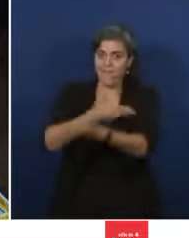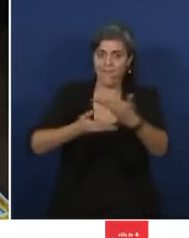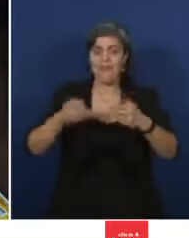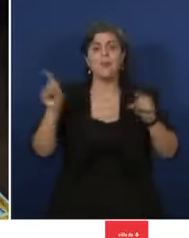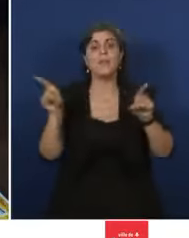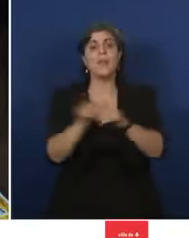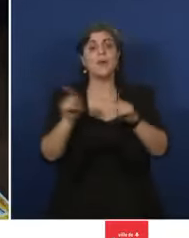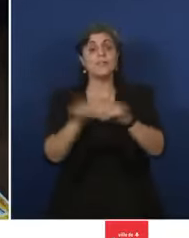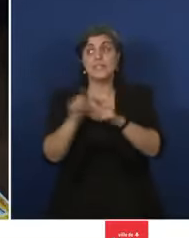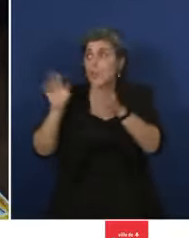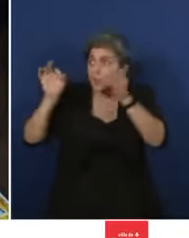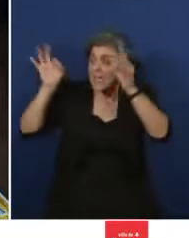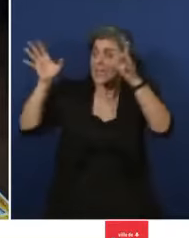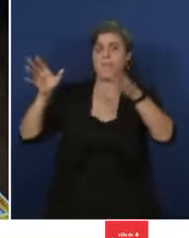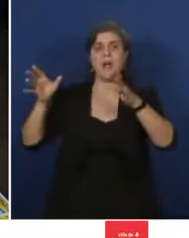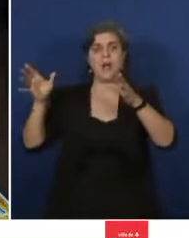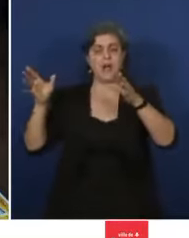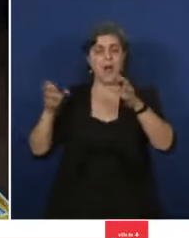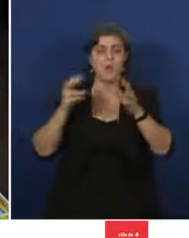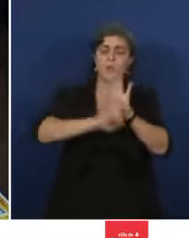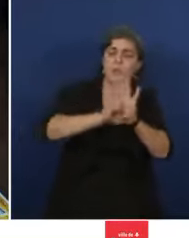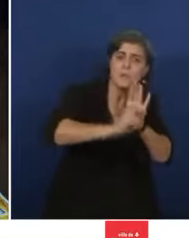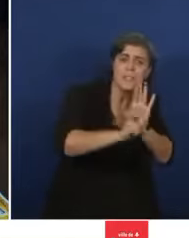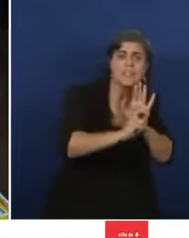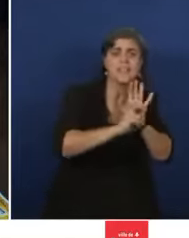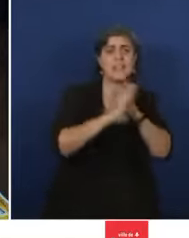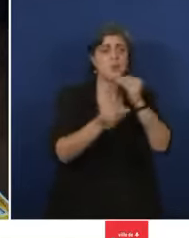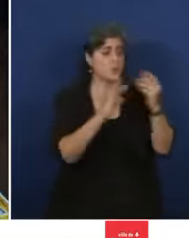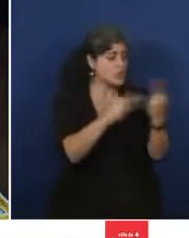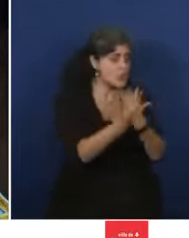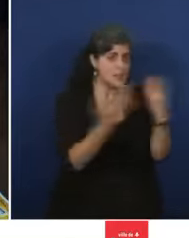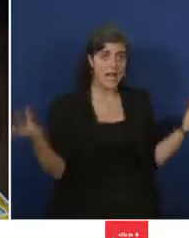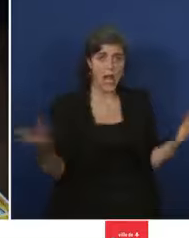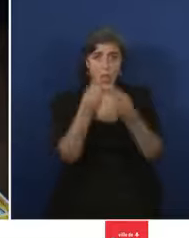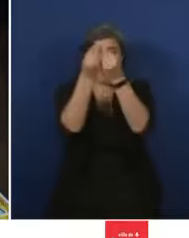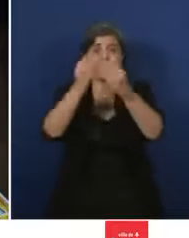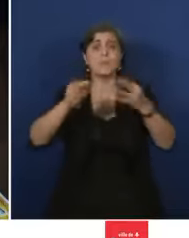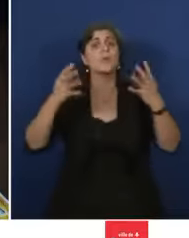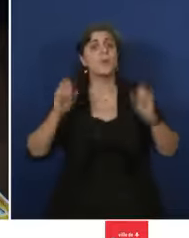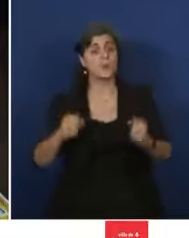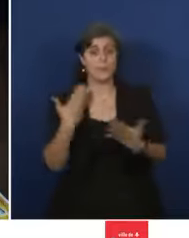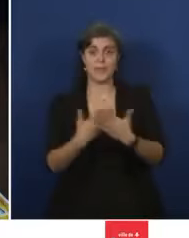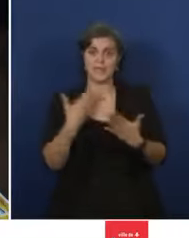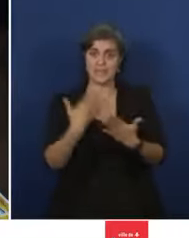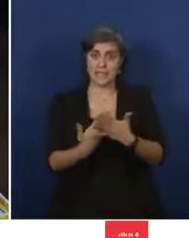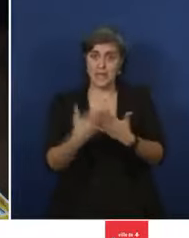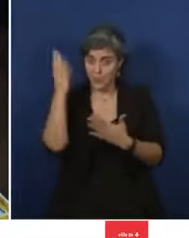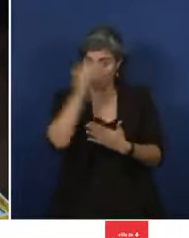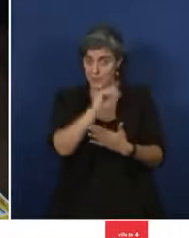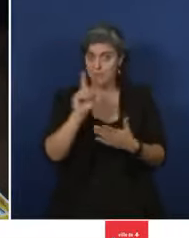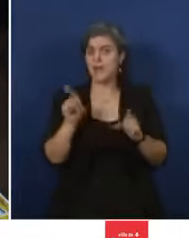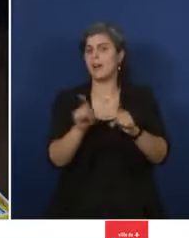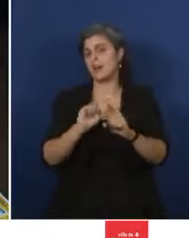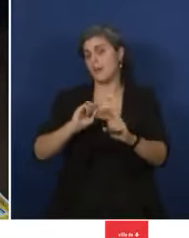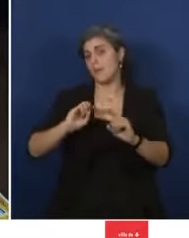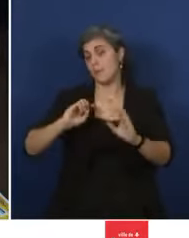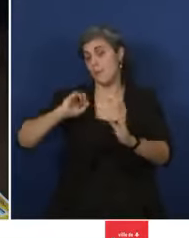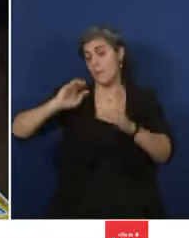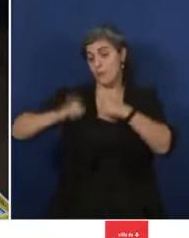du climat, la question de la mobilité, la question sociale, qu'on prenne en compte aussi les questions de pouvoir d'achat. Et